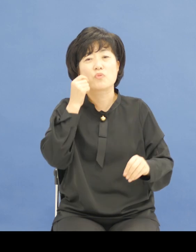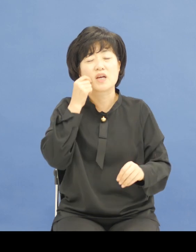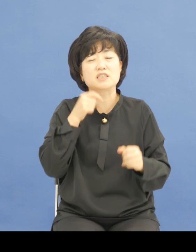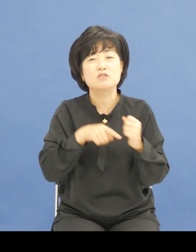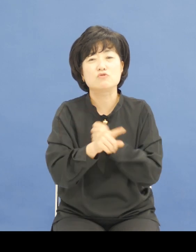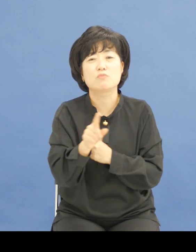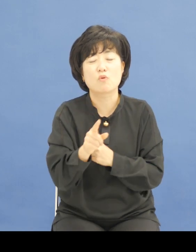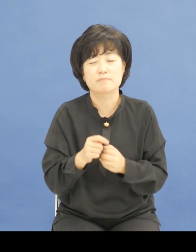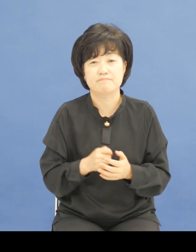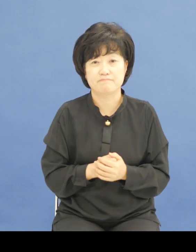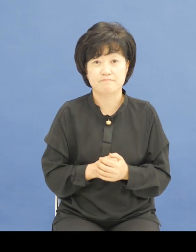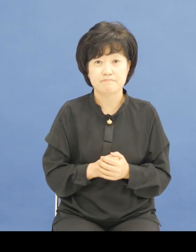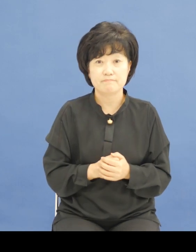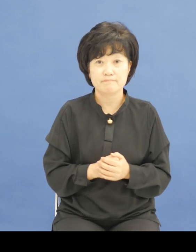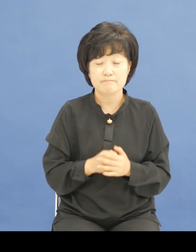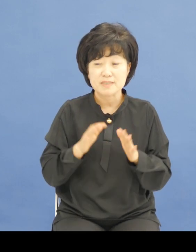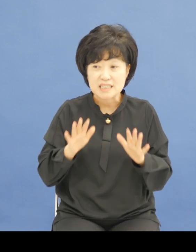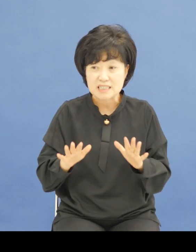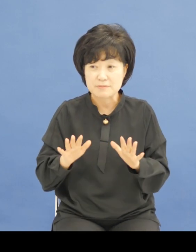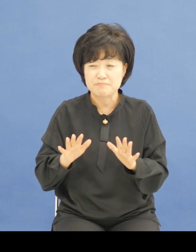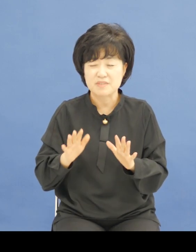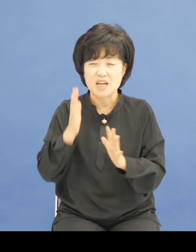이제 정글에서 살다가